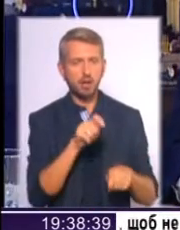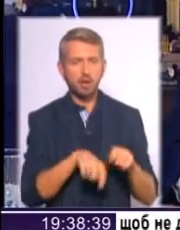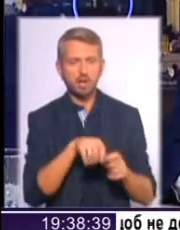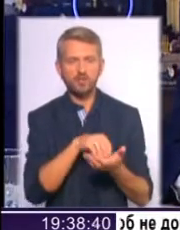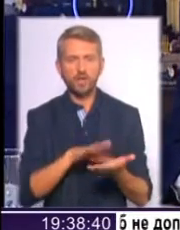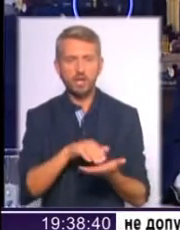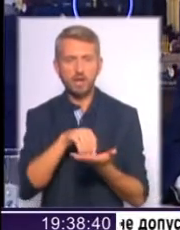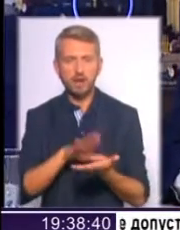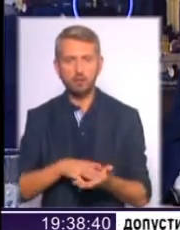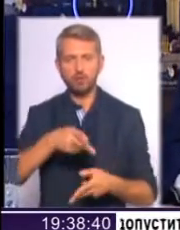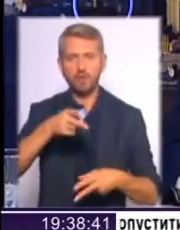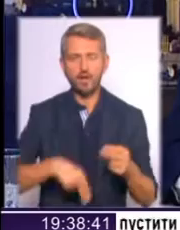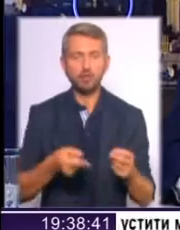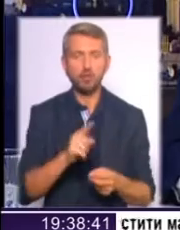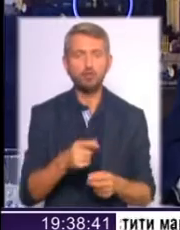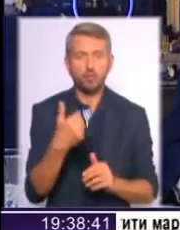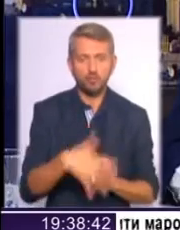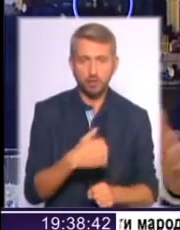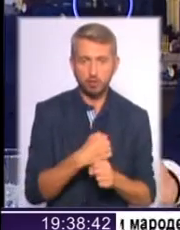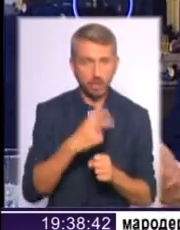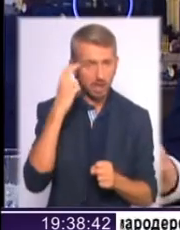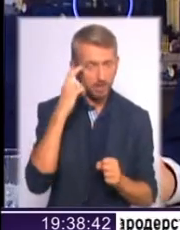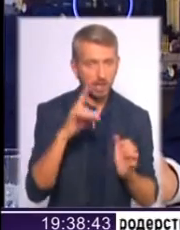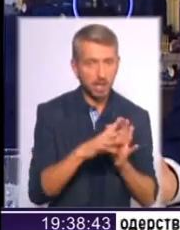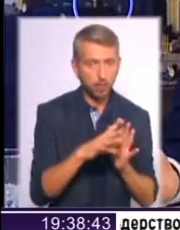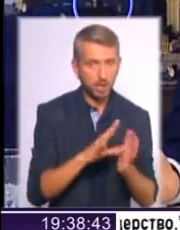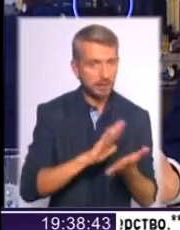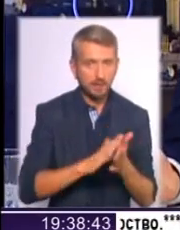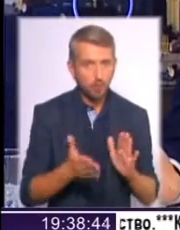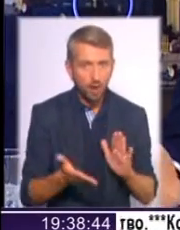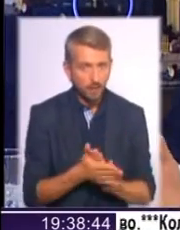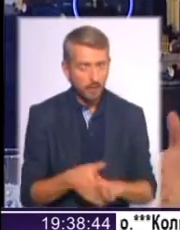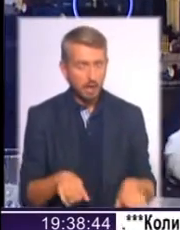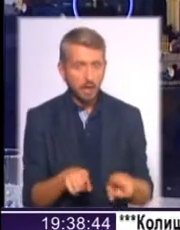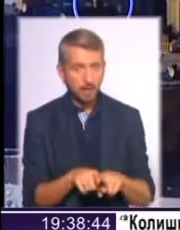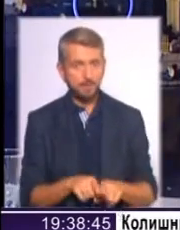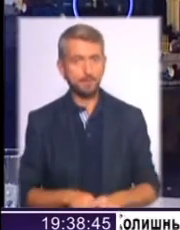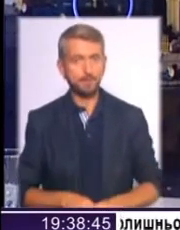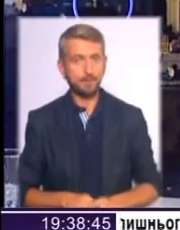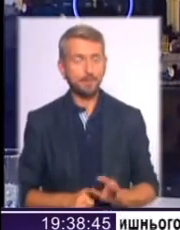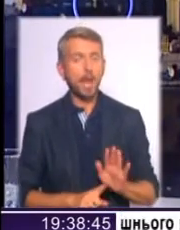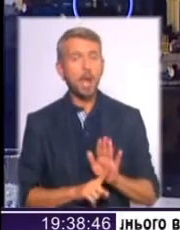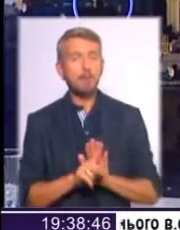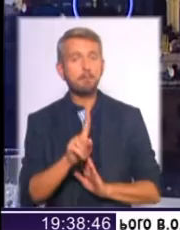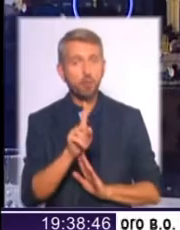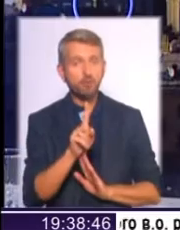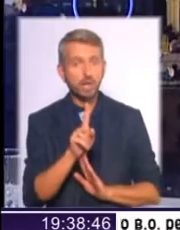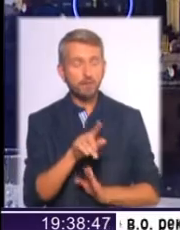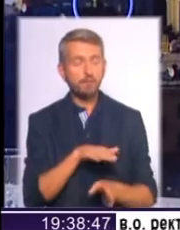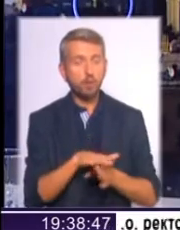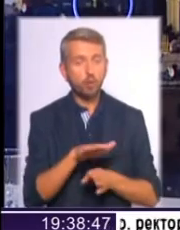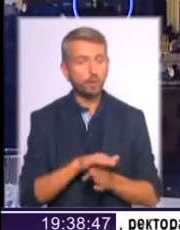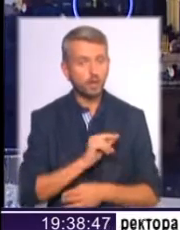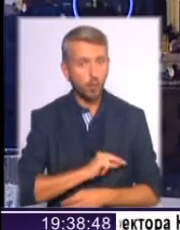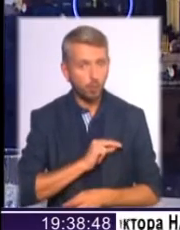завершити того, що зроблено «Київенерго». Ситуація ж наступна. Почали підрядники виконувати